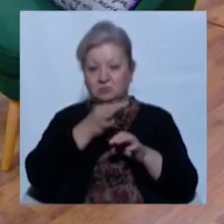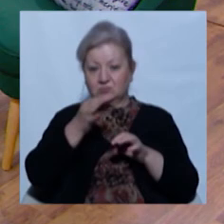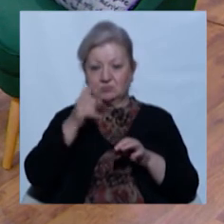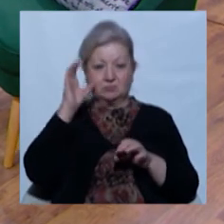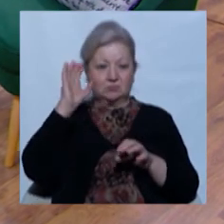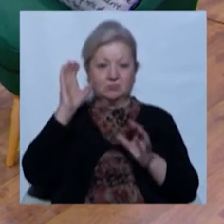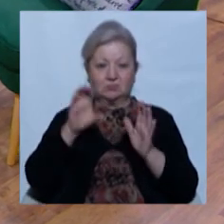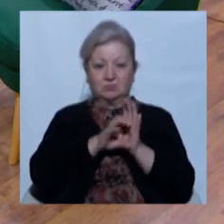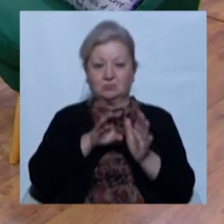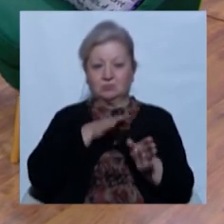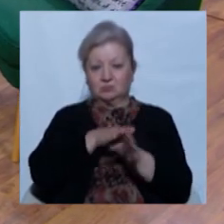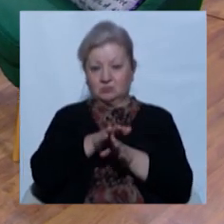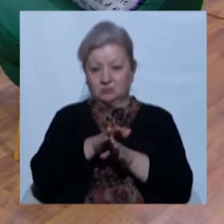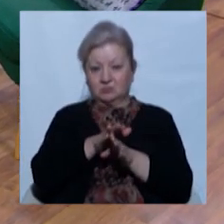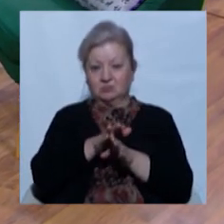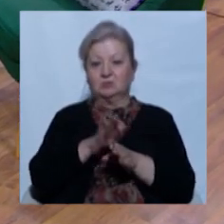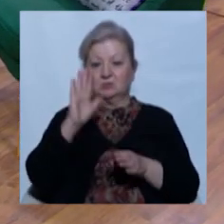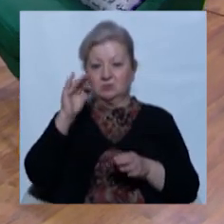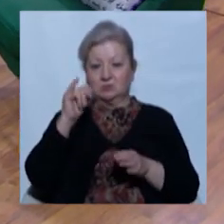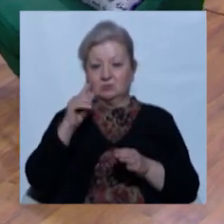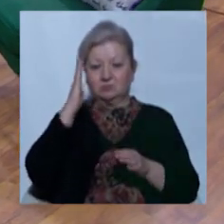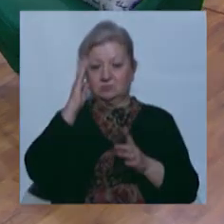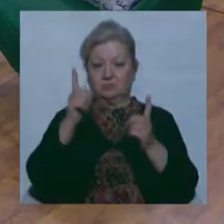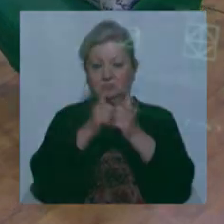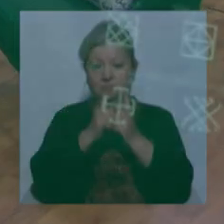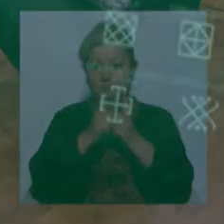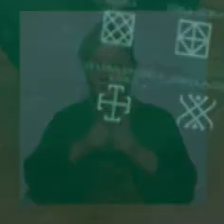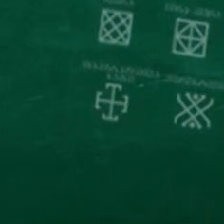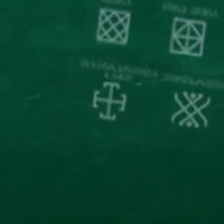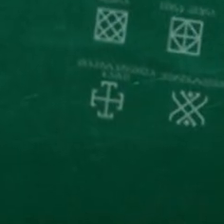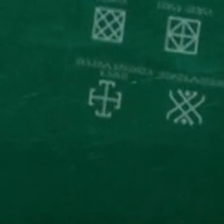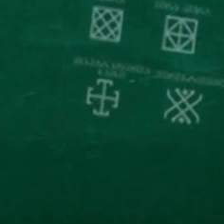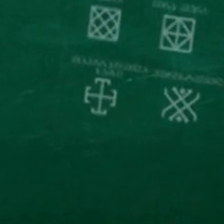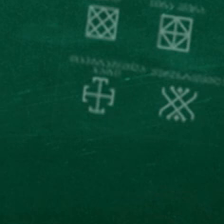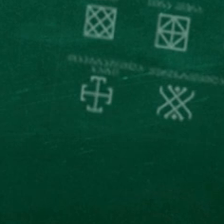ჩვენი ექიმები და სპეციალისტები. ნახვამდის, მომავალ შეხვედრამდე.